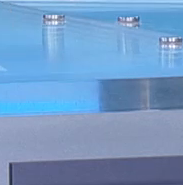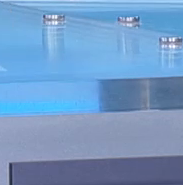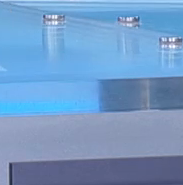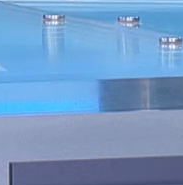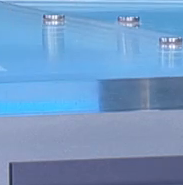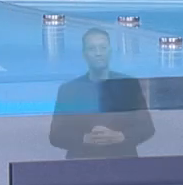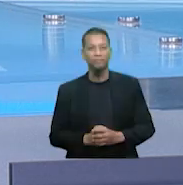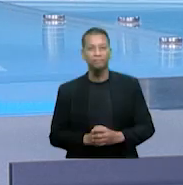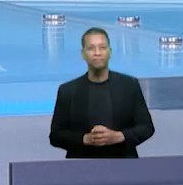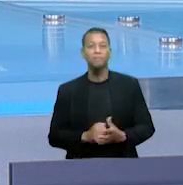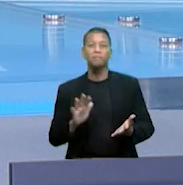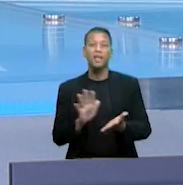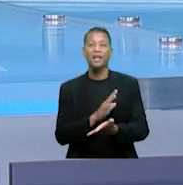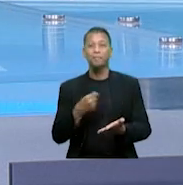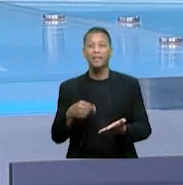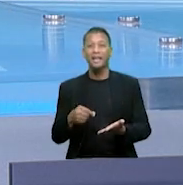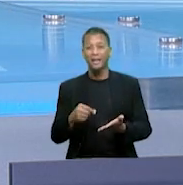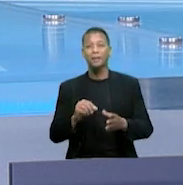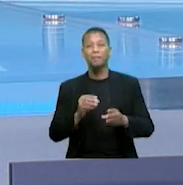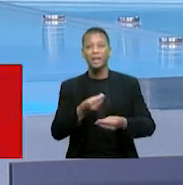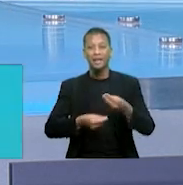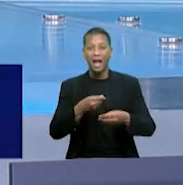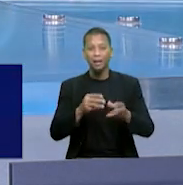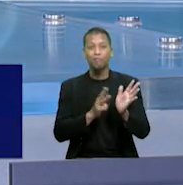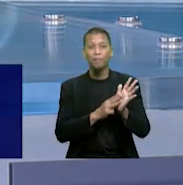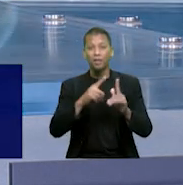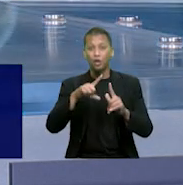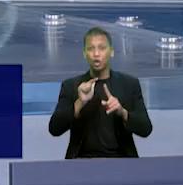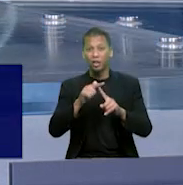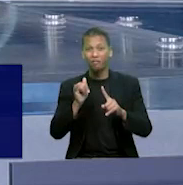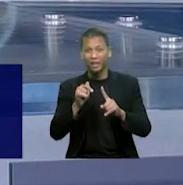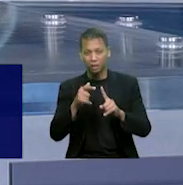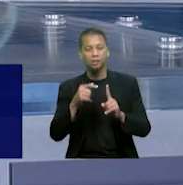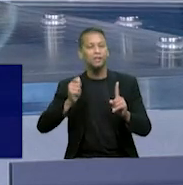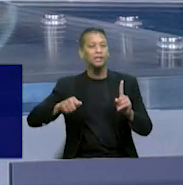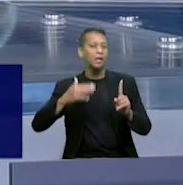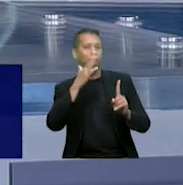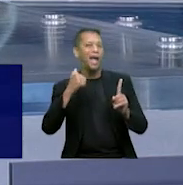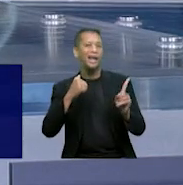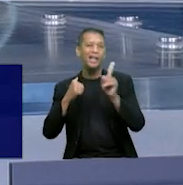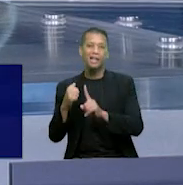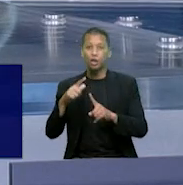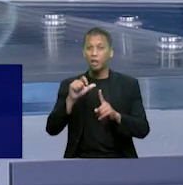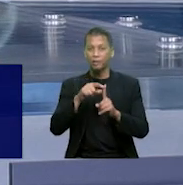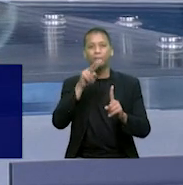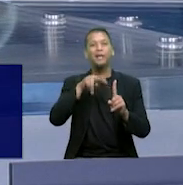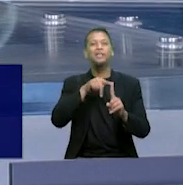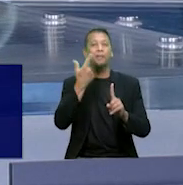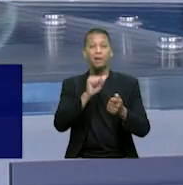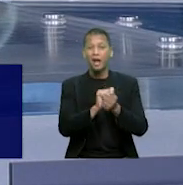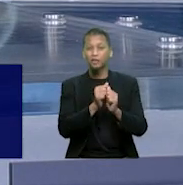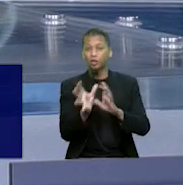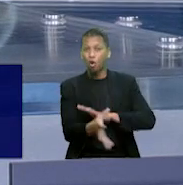bisa mantan menteri perdagangan M Lutfi Rabu Pagi memenuhi panggilan Kejaksaan Agung Lutfi diperiksa sebagai saksi terkait kasus